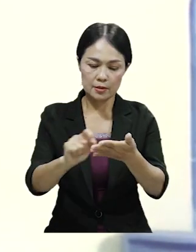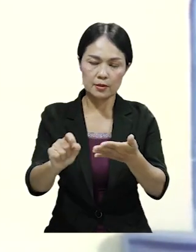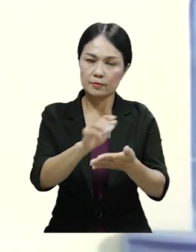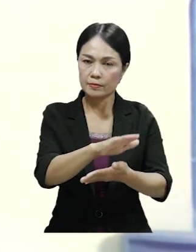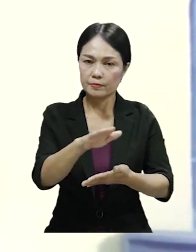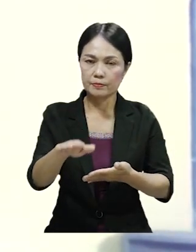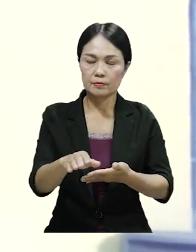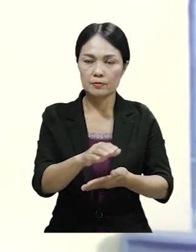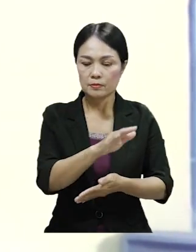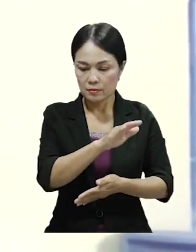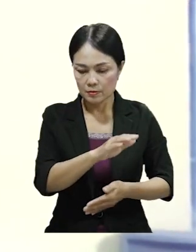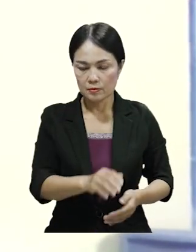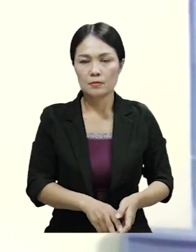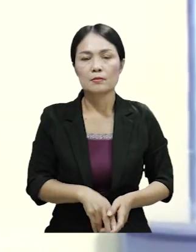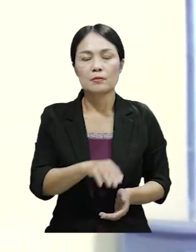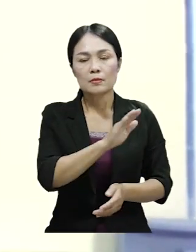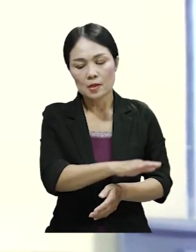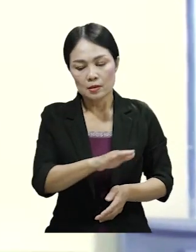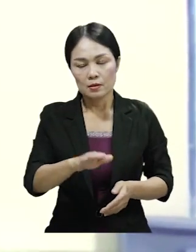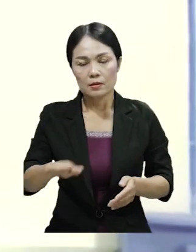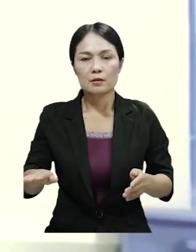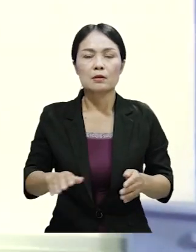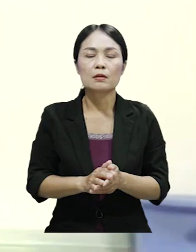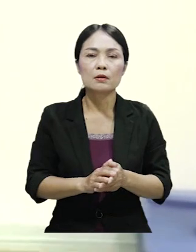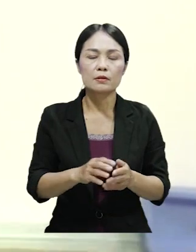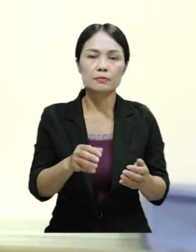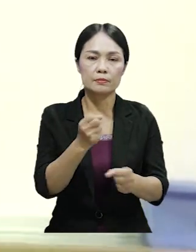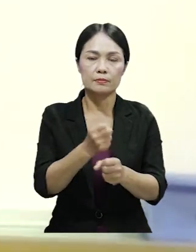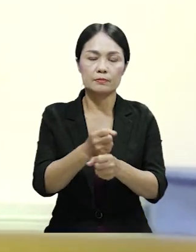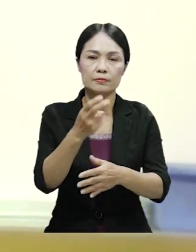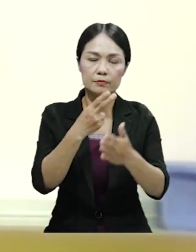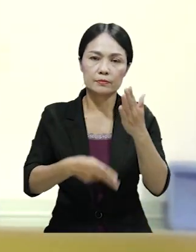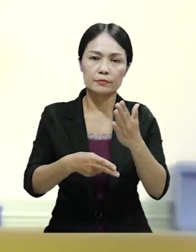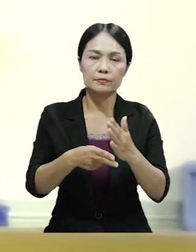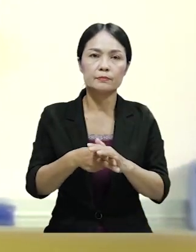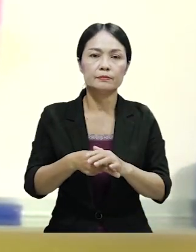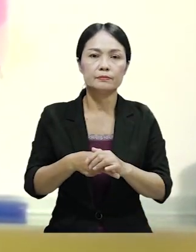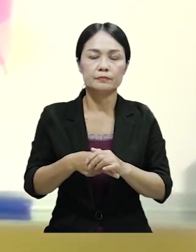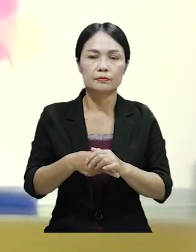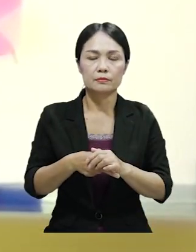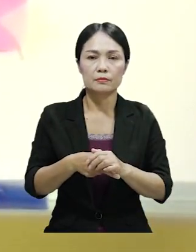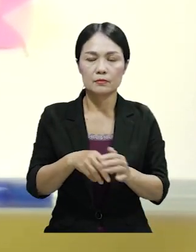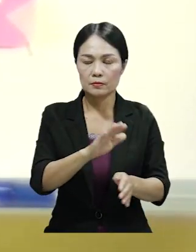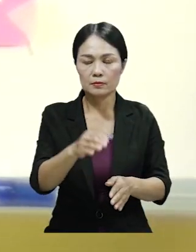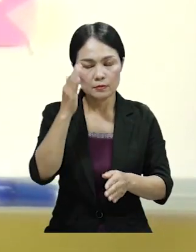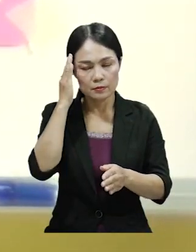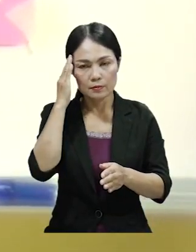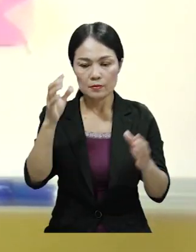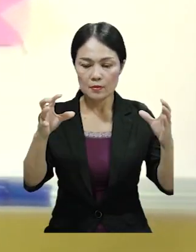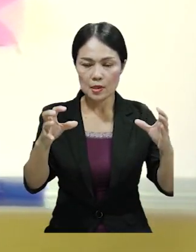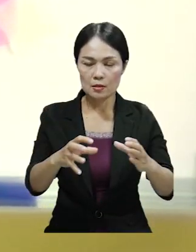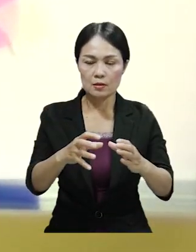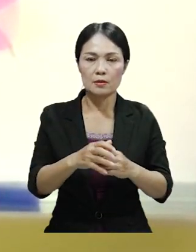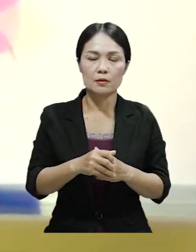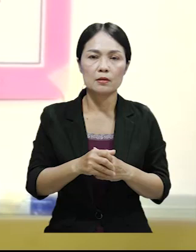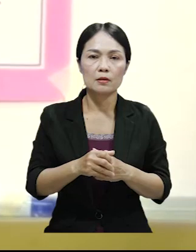មើលរូបនេះកុមារទាំងអស់នេះគាត់កំពុងតែធ្វើអីហ្នឹងកូនណាគាត់កំពុងធ្វើអីកូនមើលដឹងទេបាទល្អណាស់គឺពួកគាត់កំ